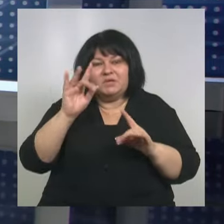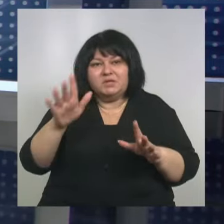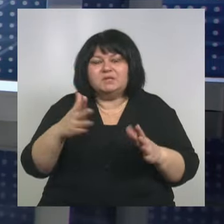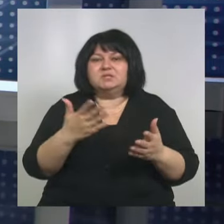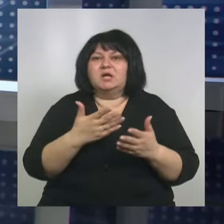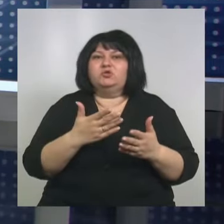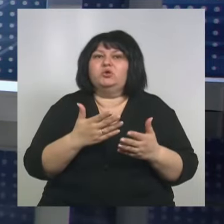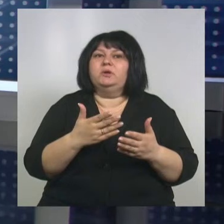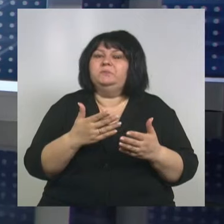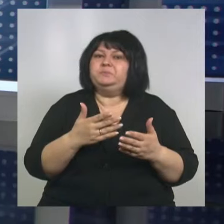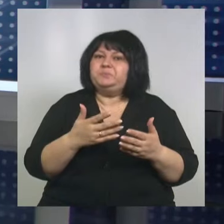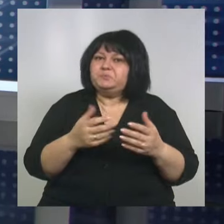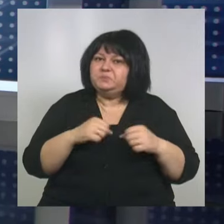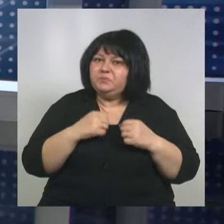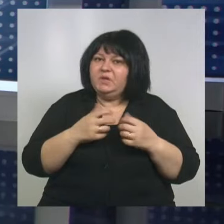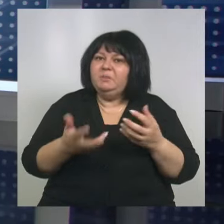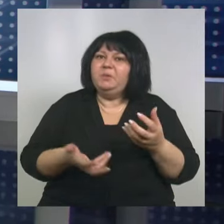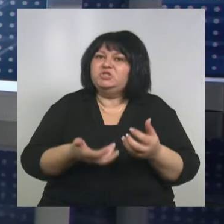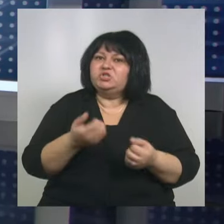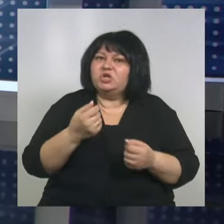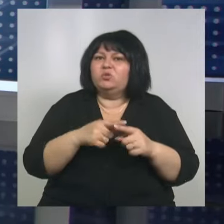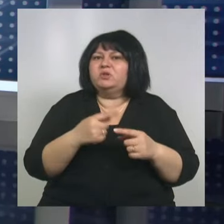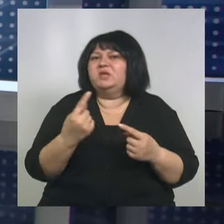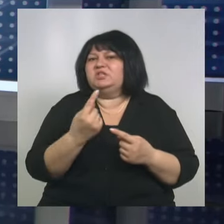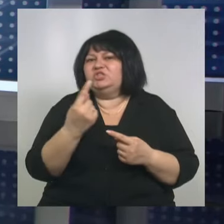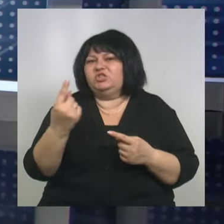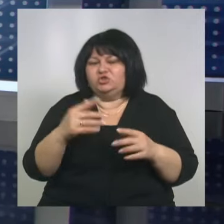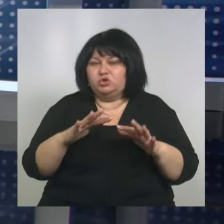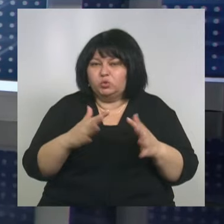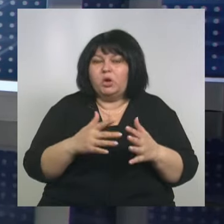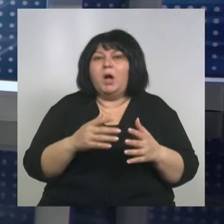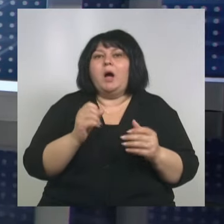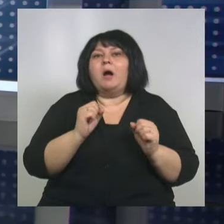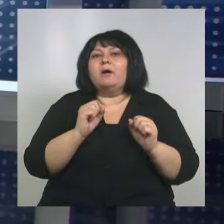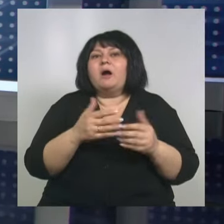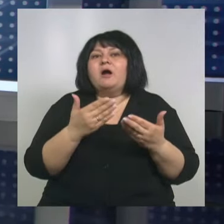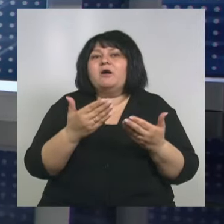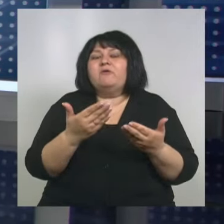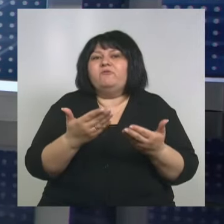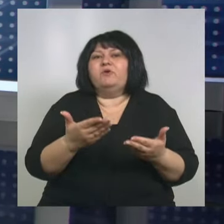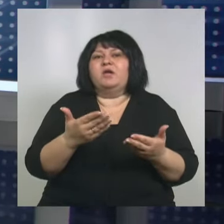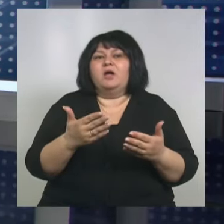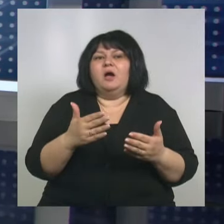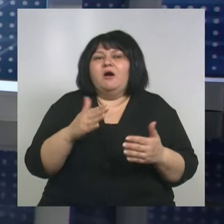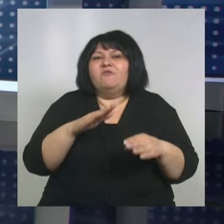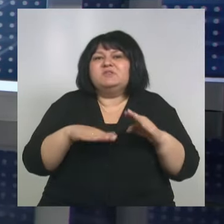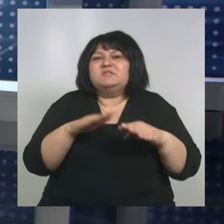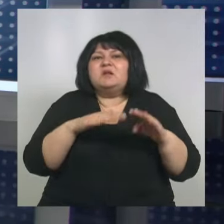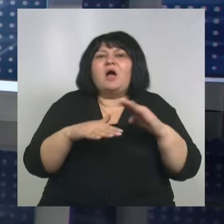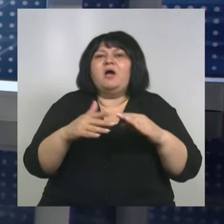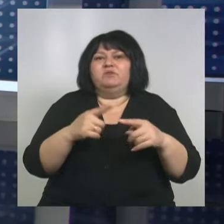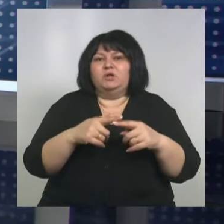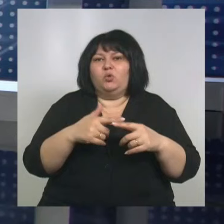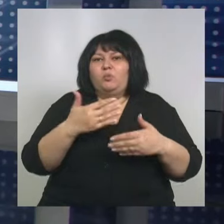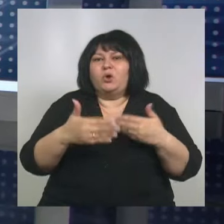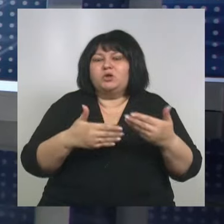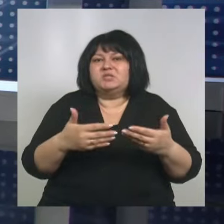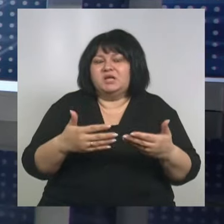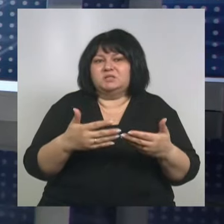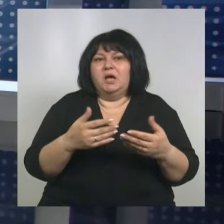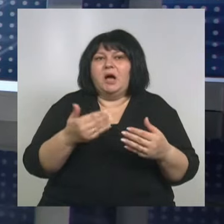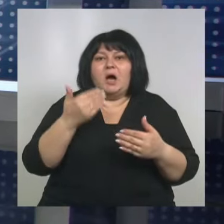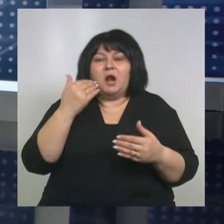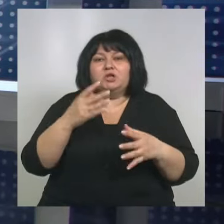пытаются поде наш регион это единичные случаи А вот всё-таки как выстраивается вот такой огромный процесс раньше вс-таки были